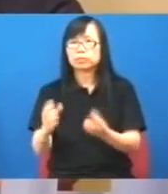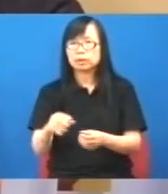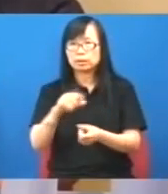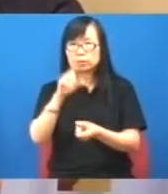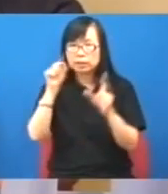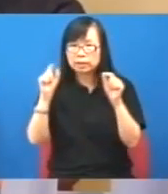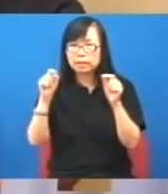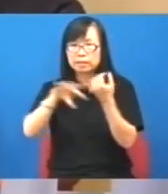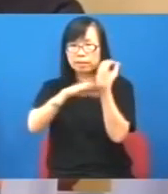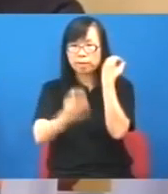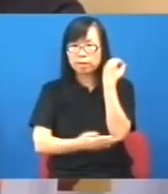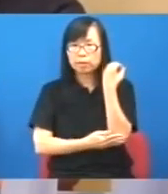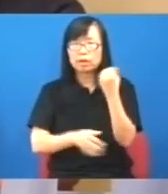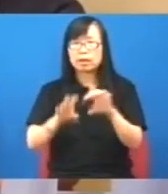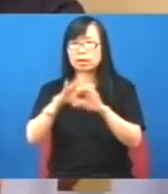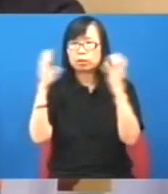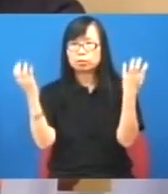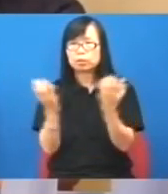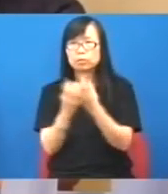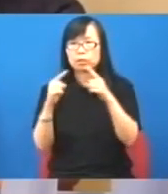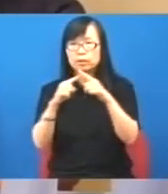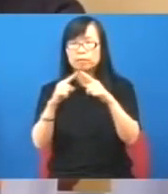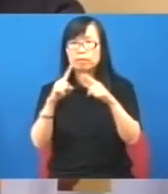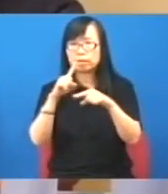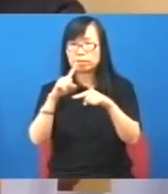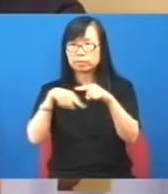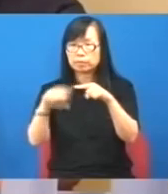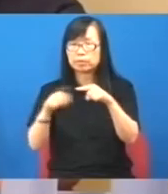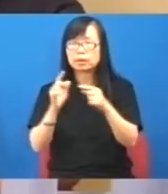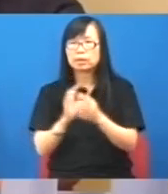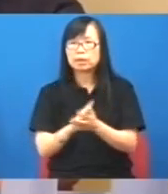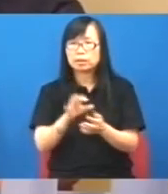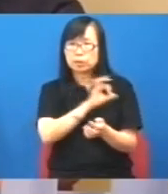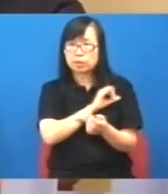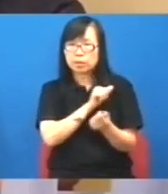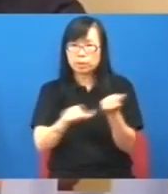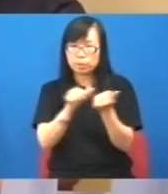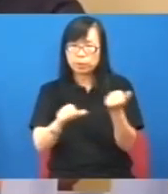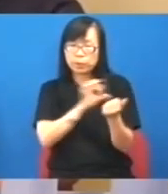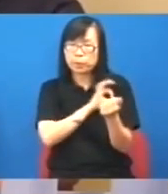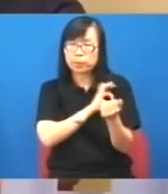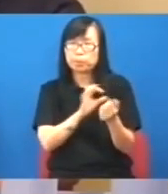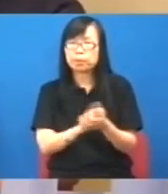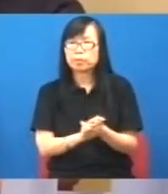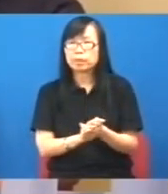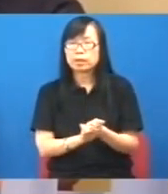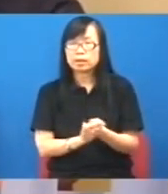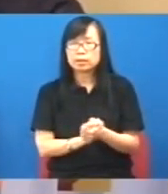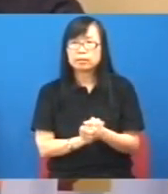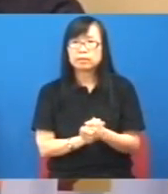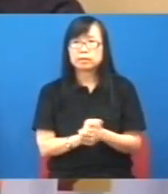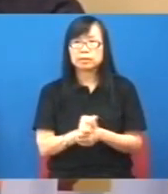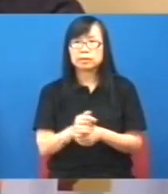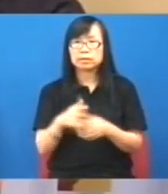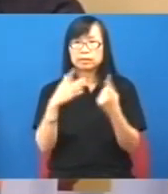律一定是全國人大的常委會的啦，或者全國人大的啦。所以咧就順理成章，當一